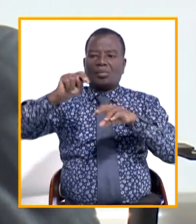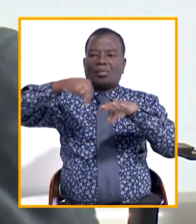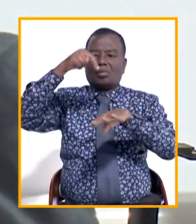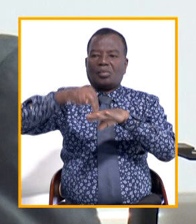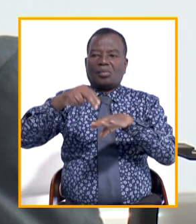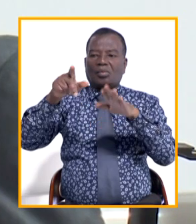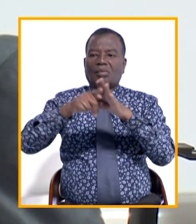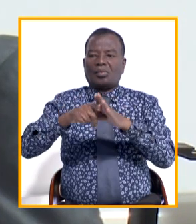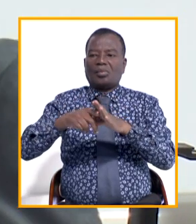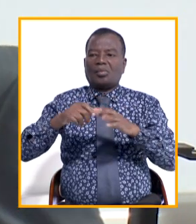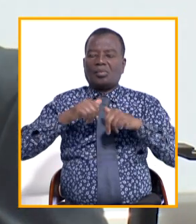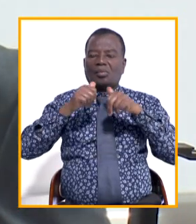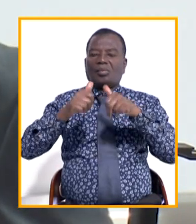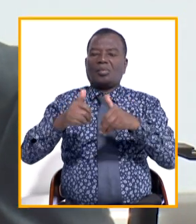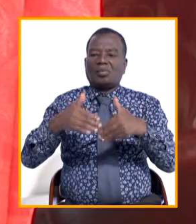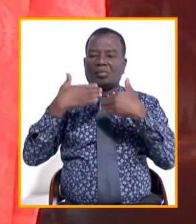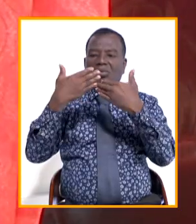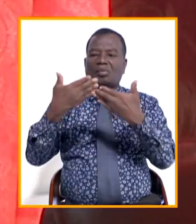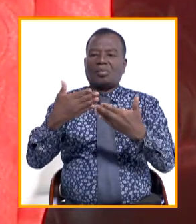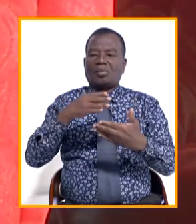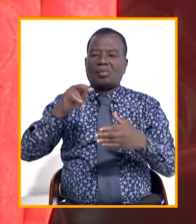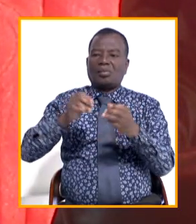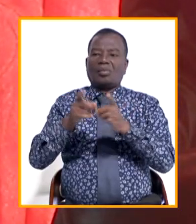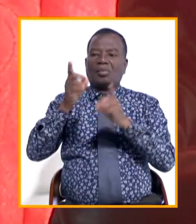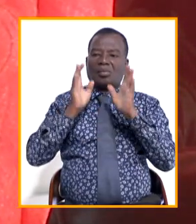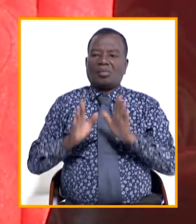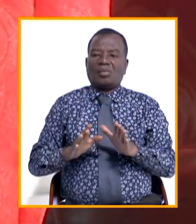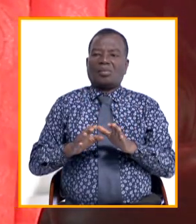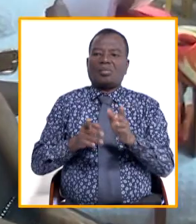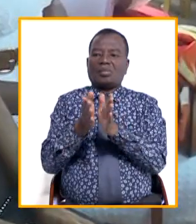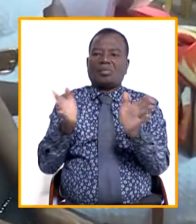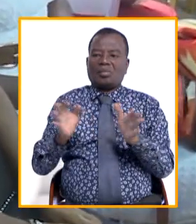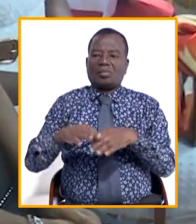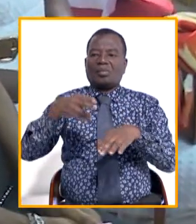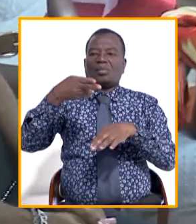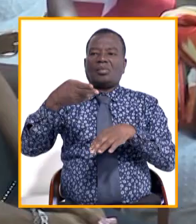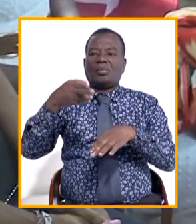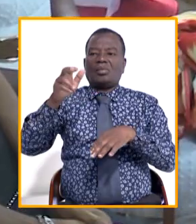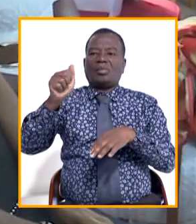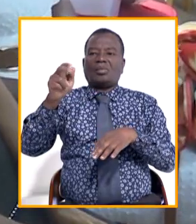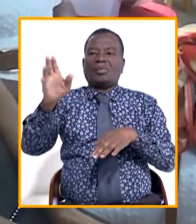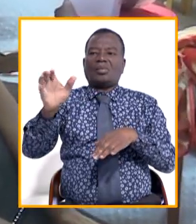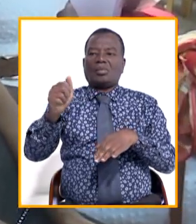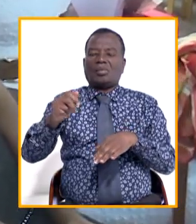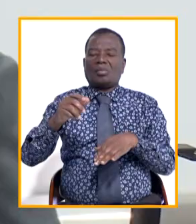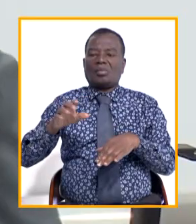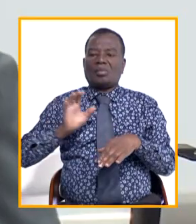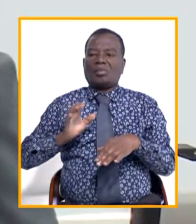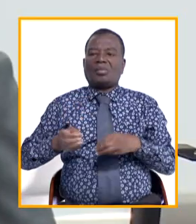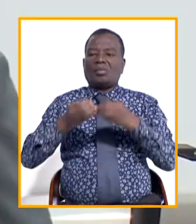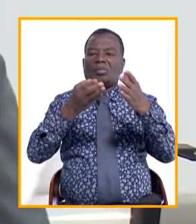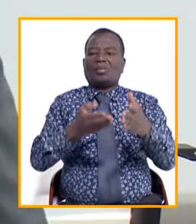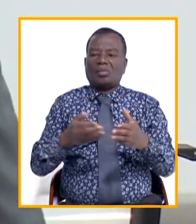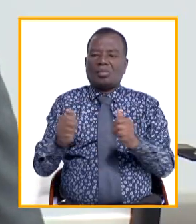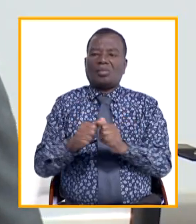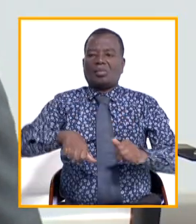gratitude sincère et profonde. Le directeur général de la HACA, nos collaborateurs et moi-même porterons avec